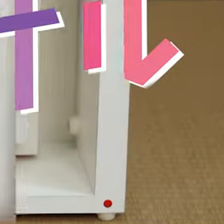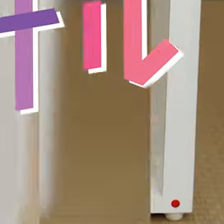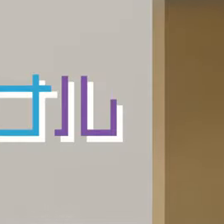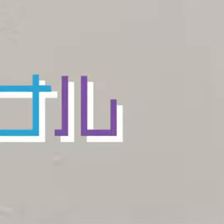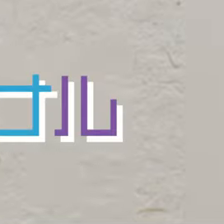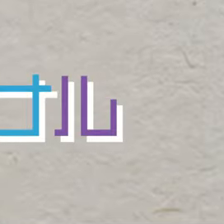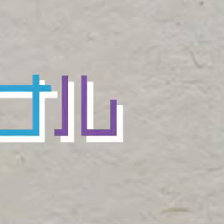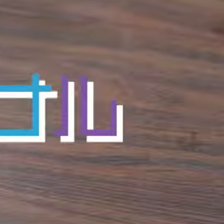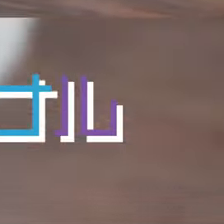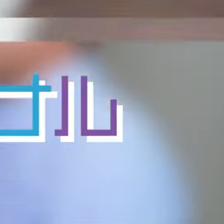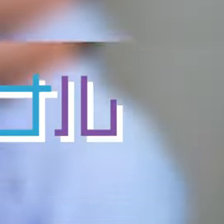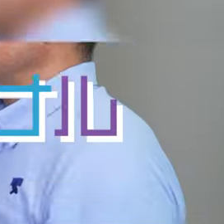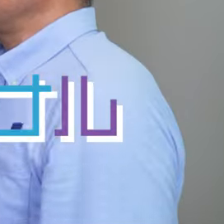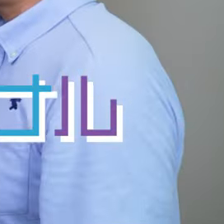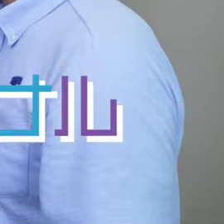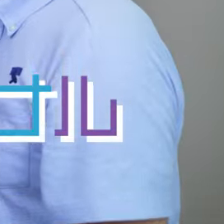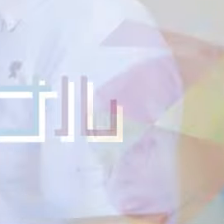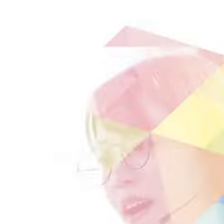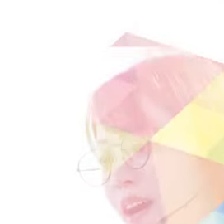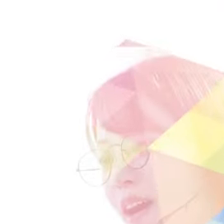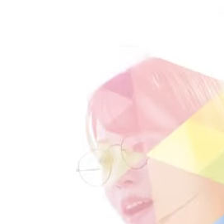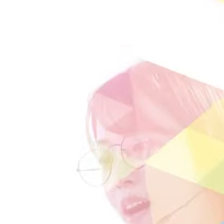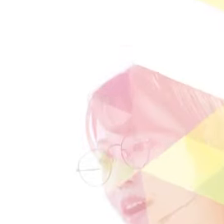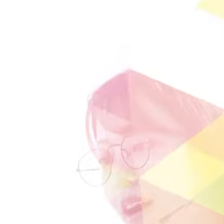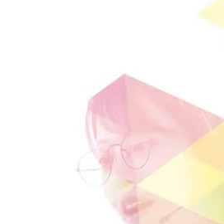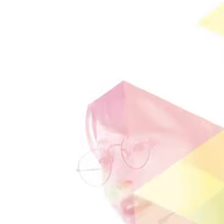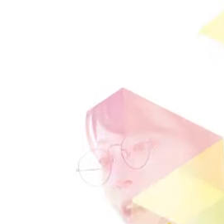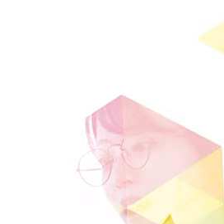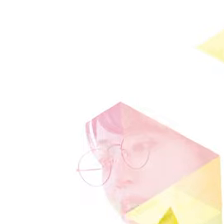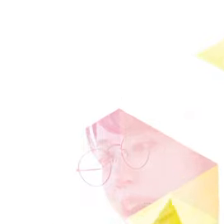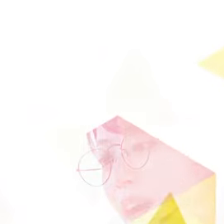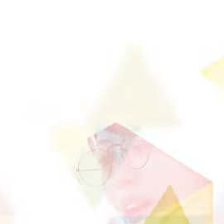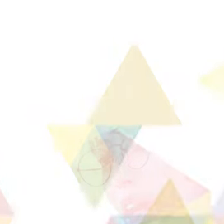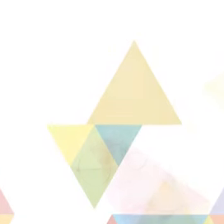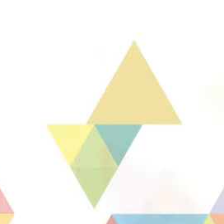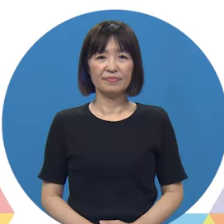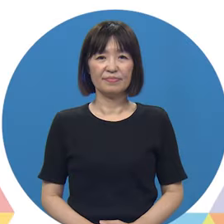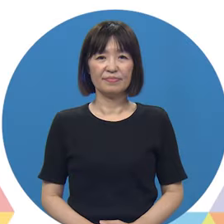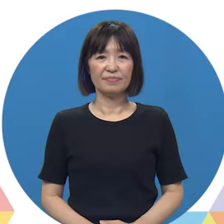鳥取県企画番組 気になる鳥取。